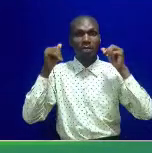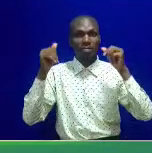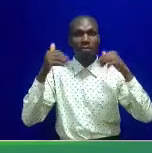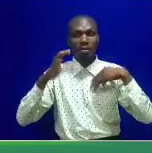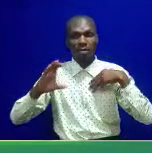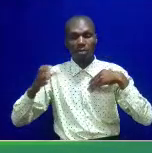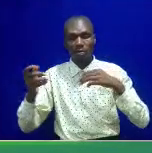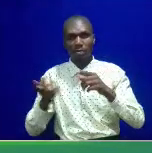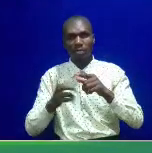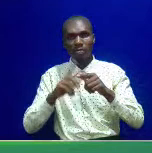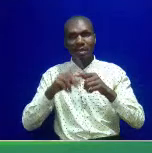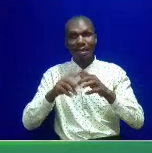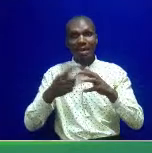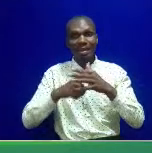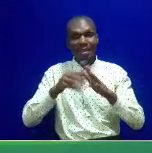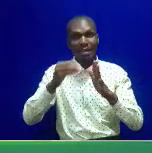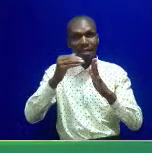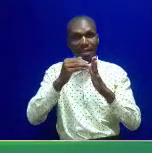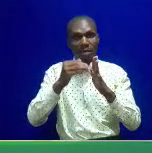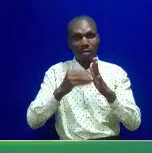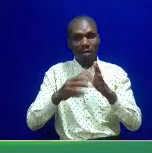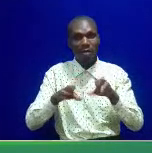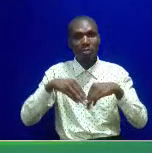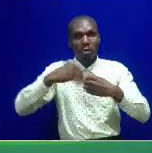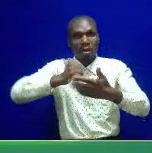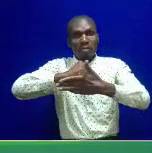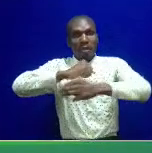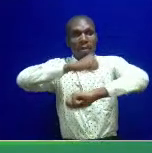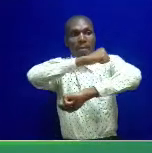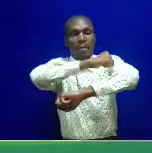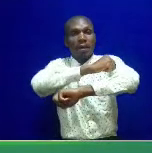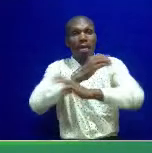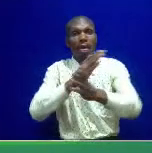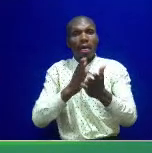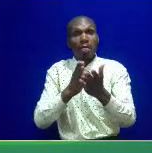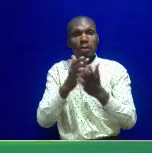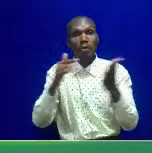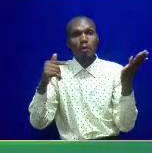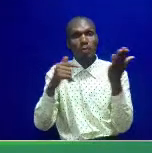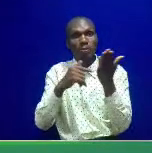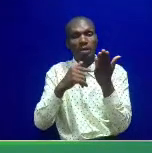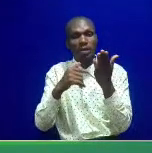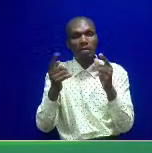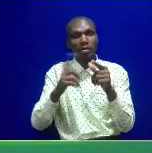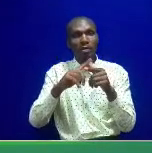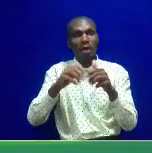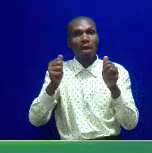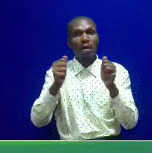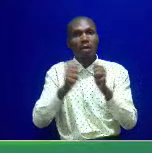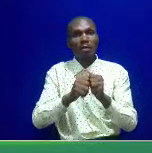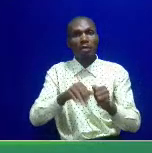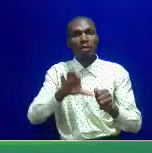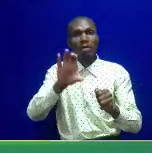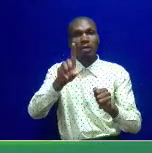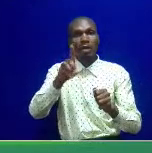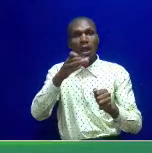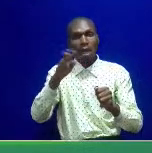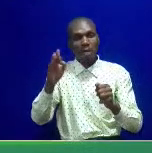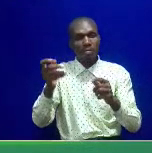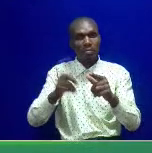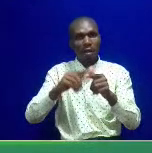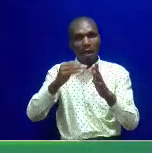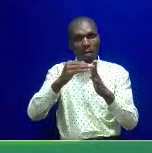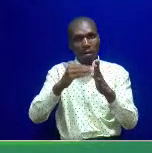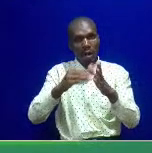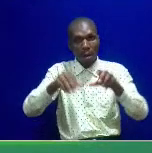Mogaka Nigacha Kibeno Murobelibo Kwa Tukachi Basari Goetira Sinchira Yekerero Ase Kensemeli Ya CDF Nigate Virebuna Umurobelino